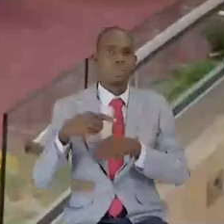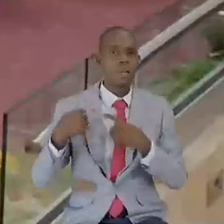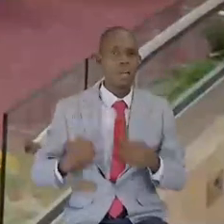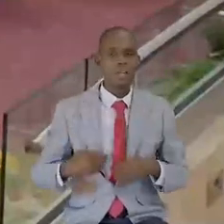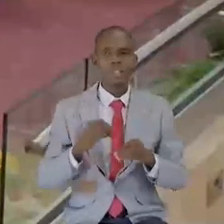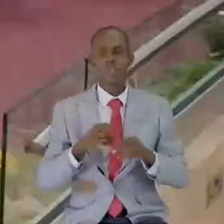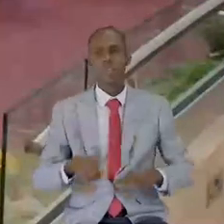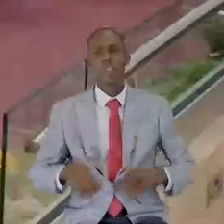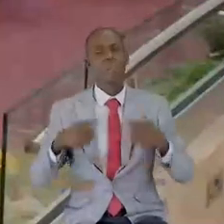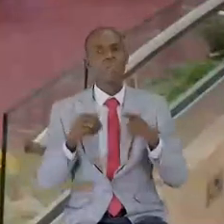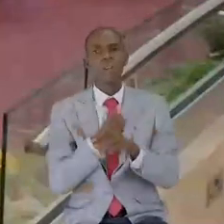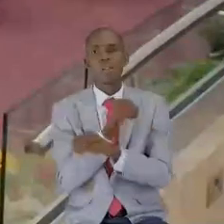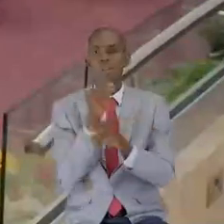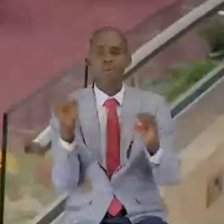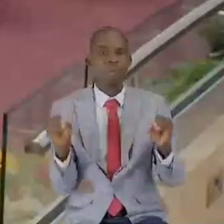vie.